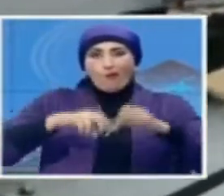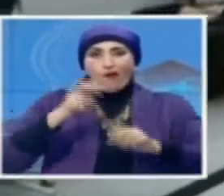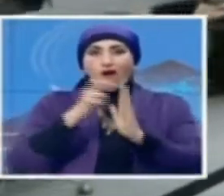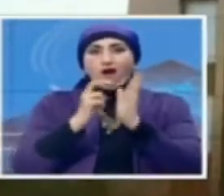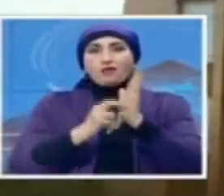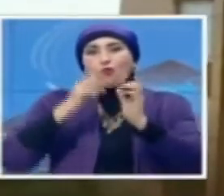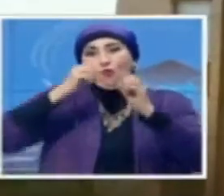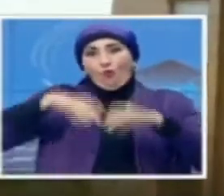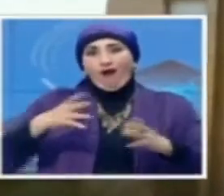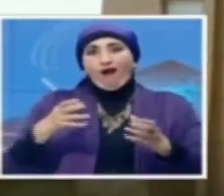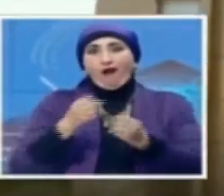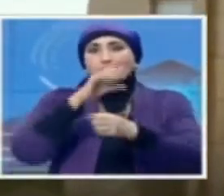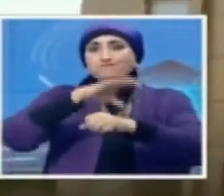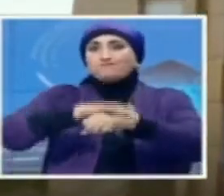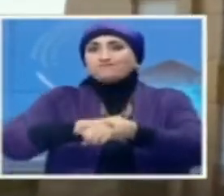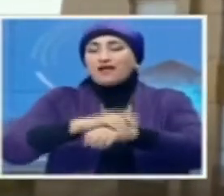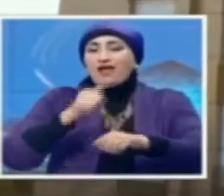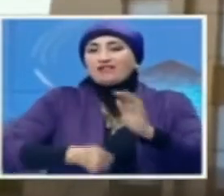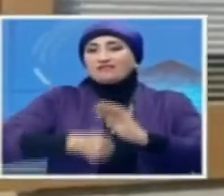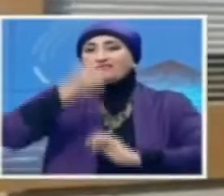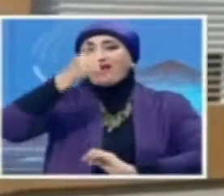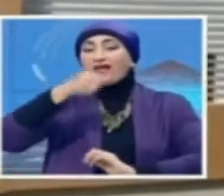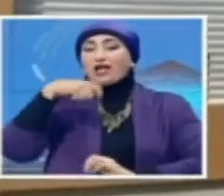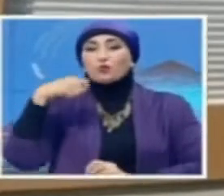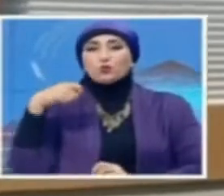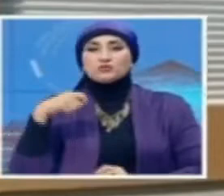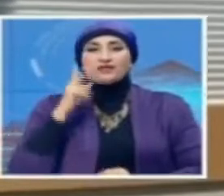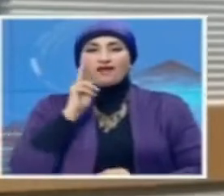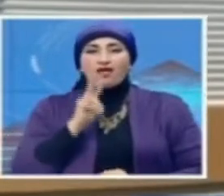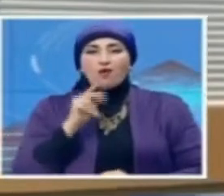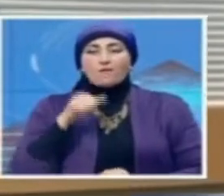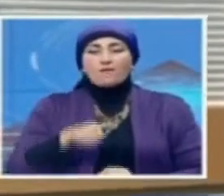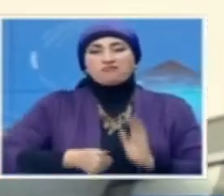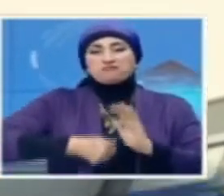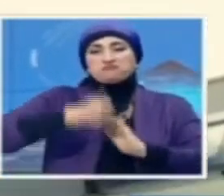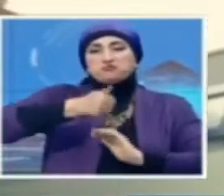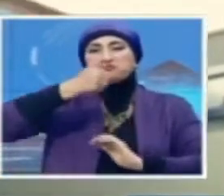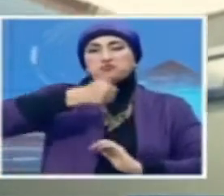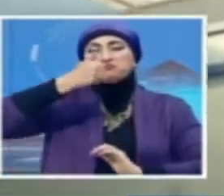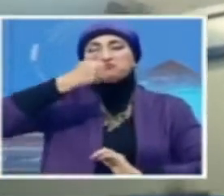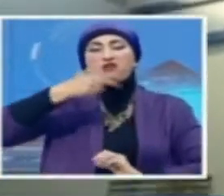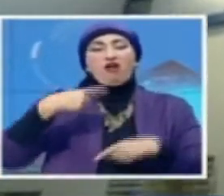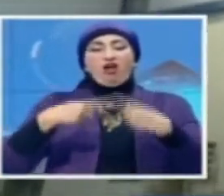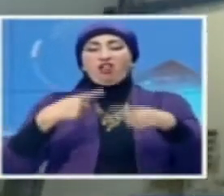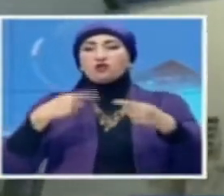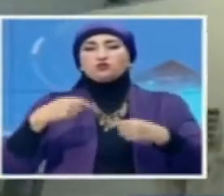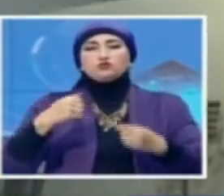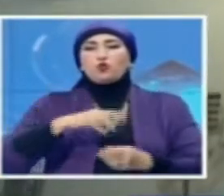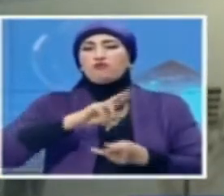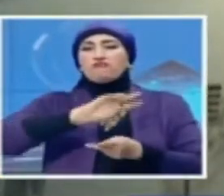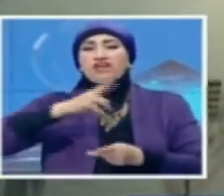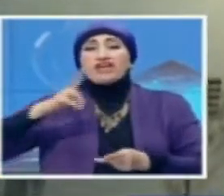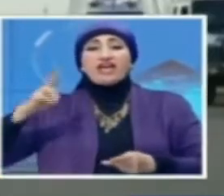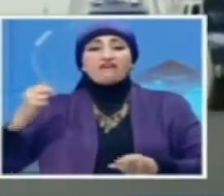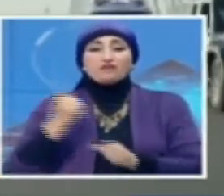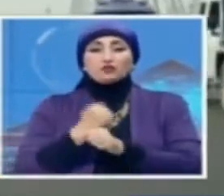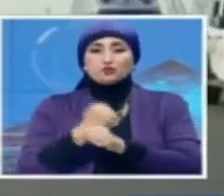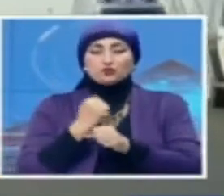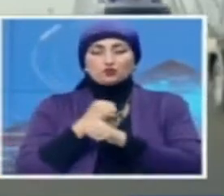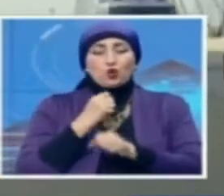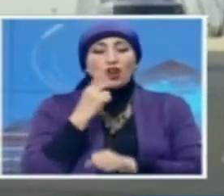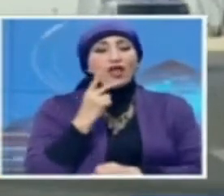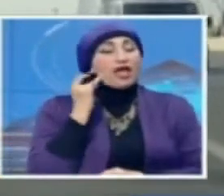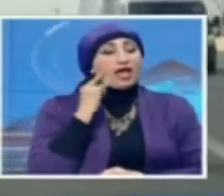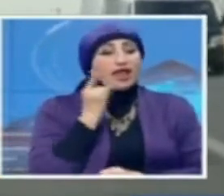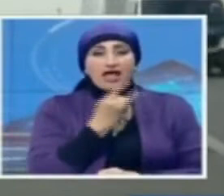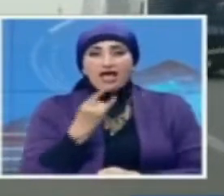مدار أسبوع نجحت أجهزة الوزارة في تحقيق نتائج متميزة في كافة مجالات العمل الأمني.